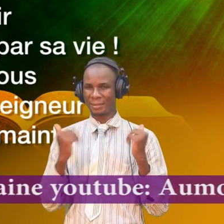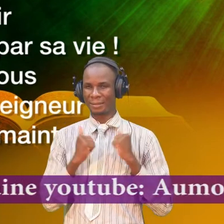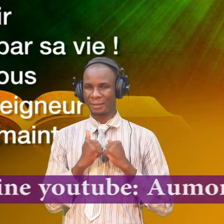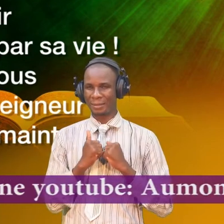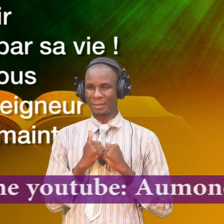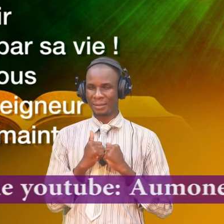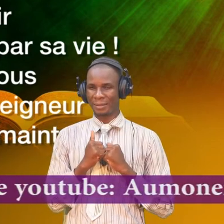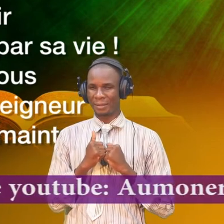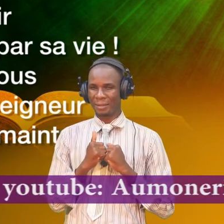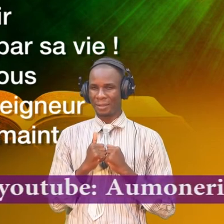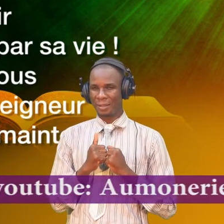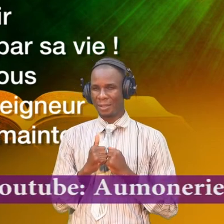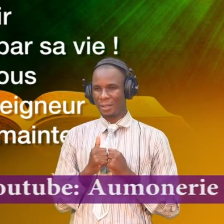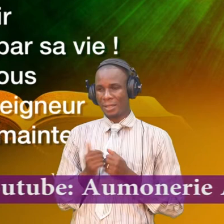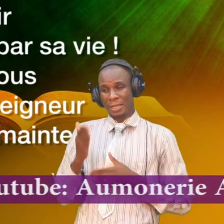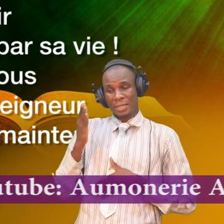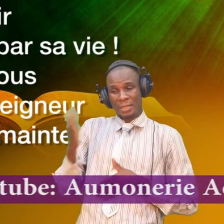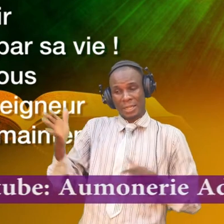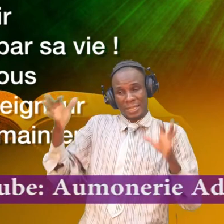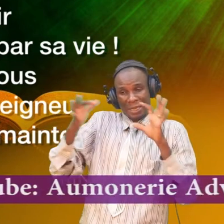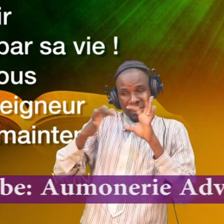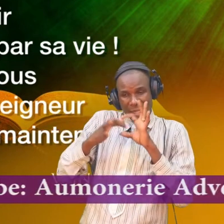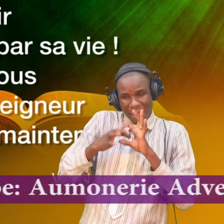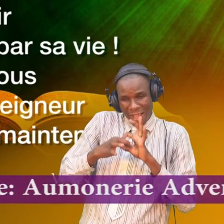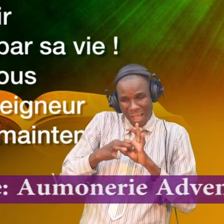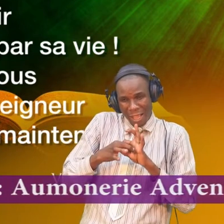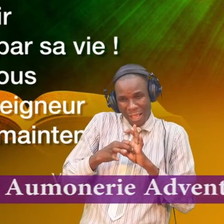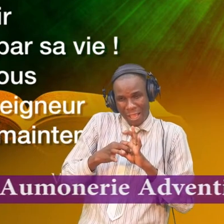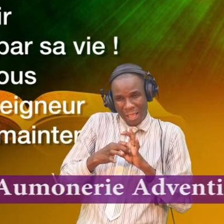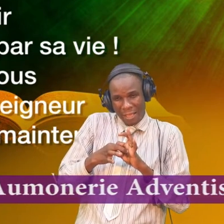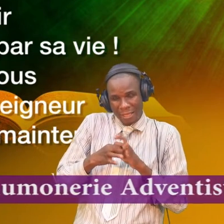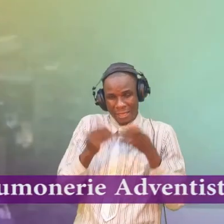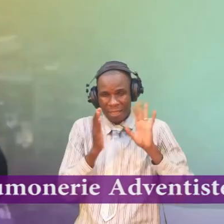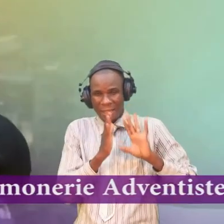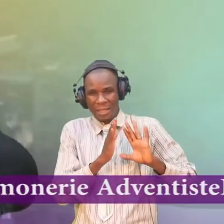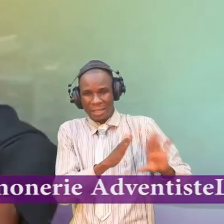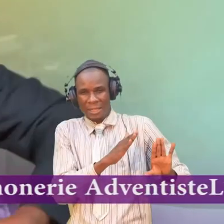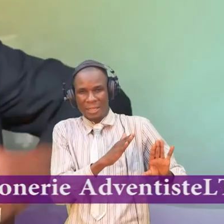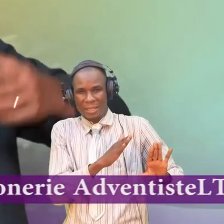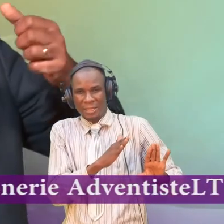Kristo, ambaye kwa yeye sasa tumeyopokea huo upatanisho.